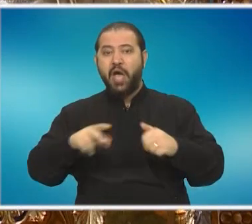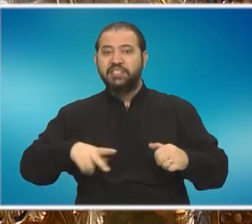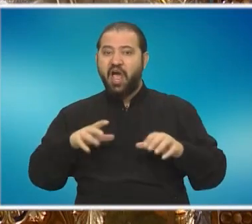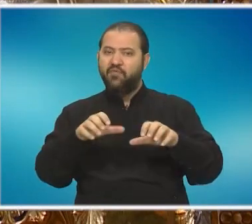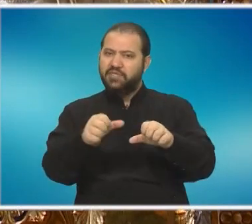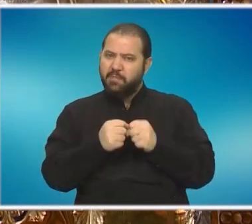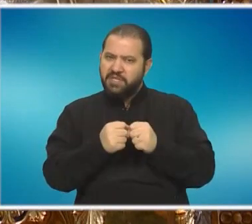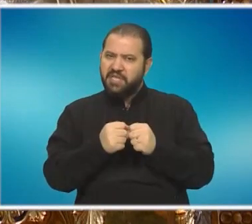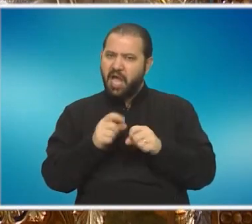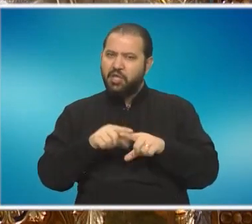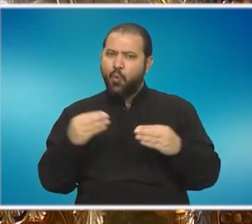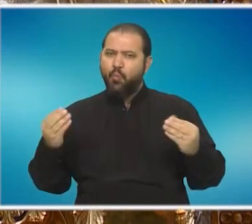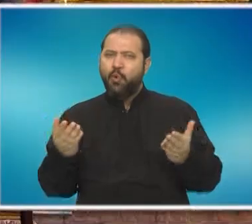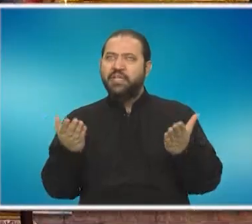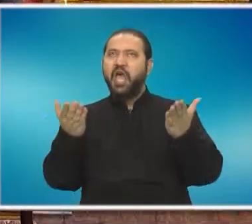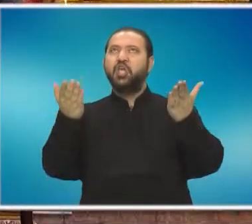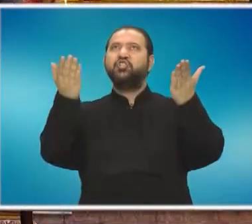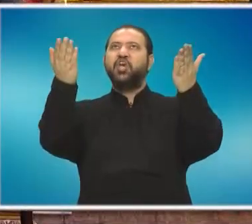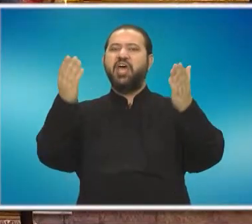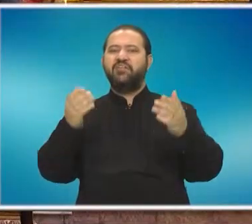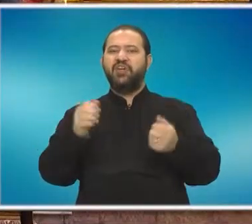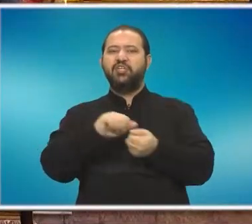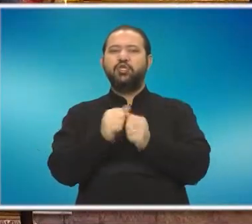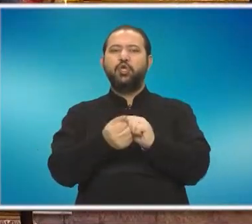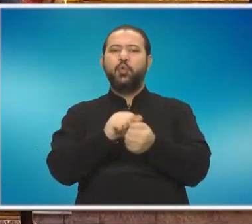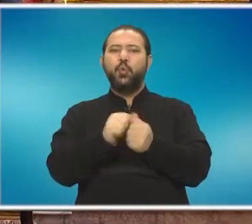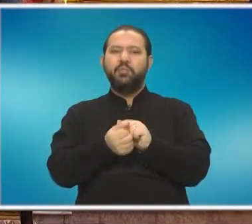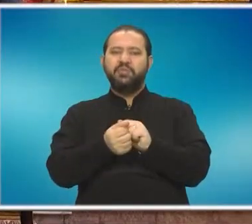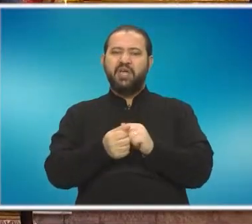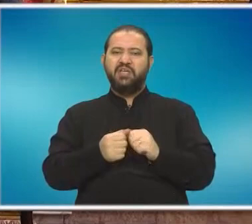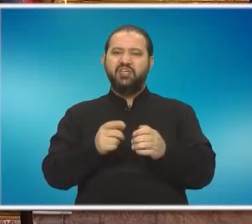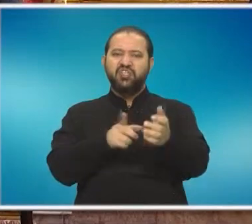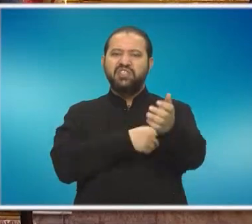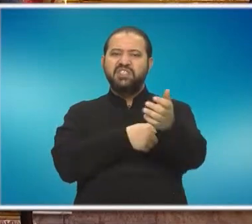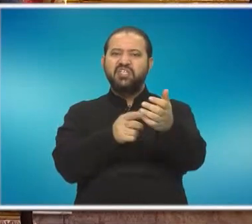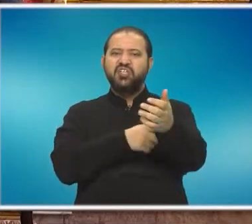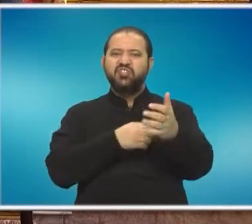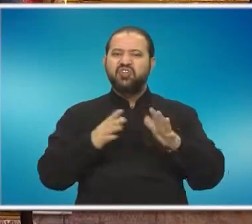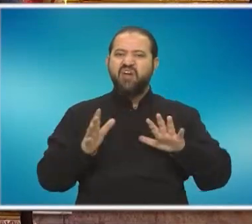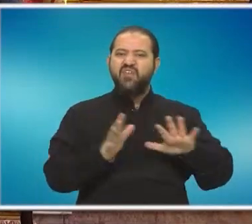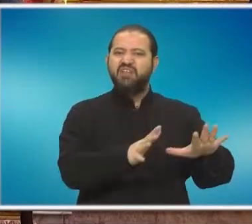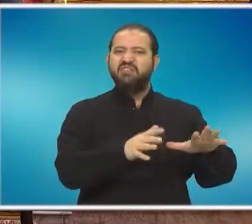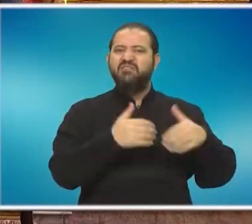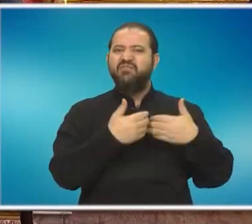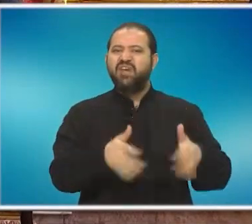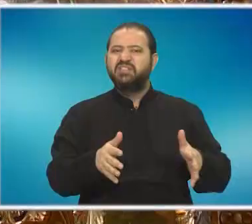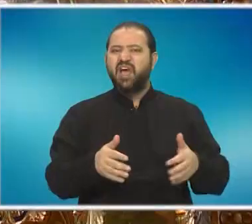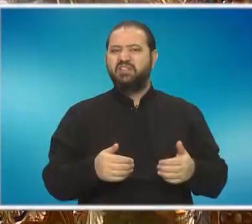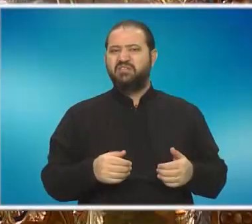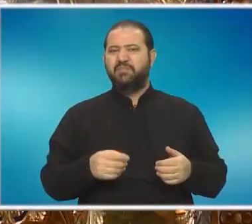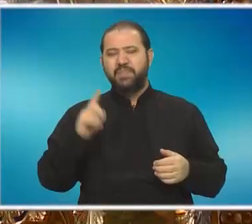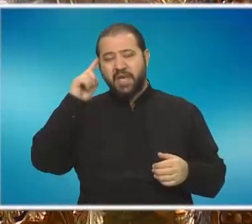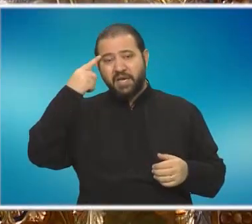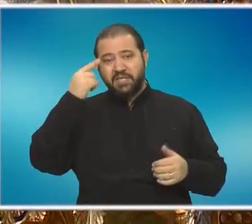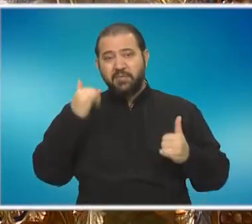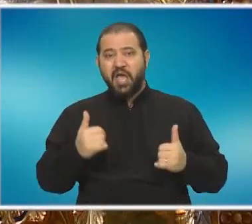fost păstrată cu multă jertfă și cu multă sudoare a frunții și cu mult sânge vărsat. Ne gândim la acești